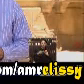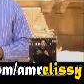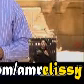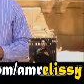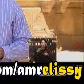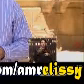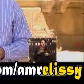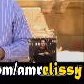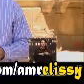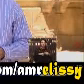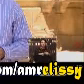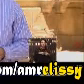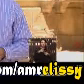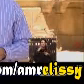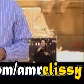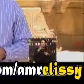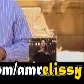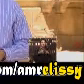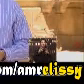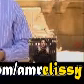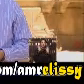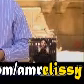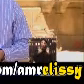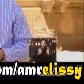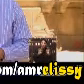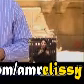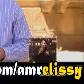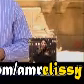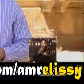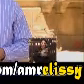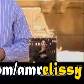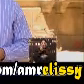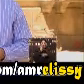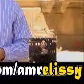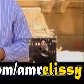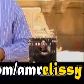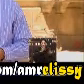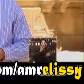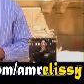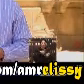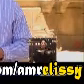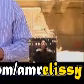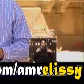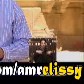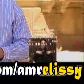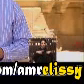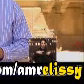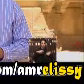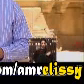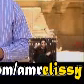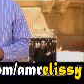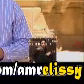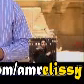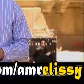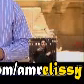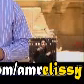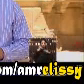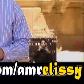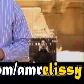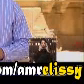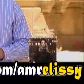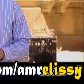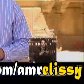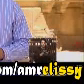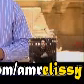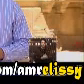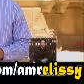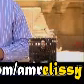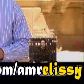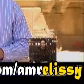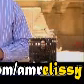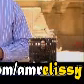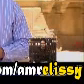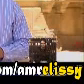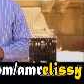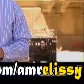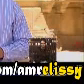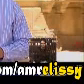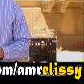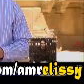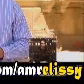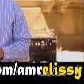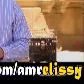غير مصرف بيمر في القرية ومردوم بالقمامة، وكمان رغيف العيش حالته سيئة. تعالوا